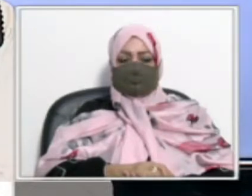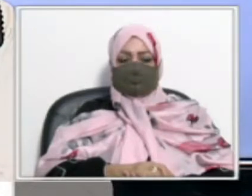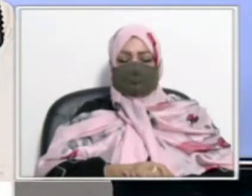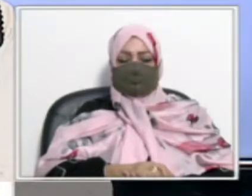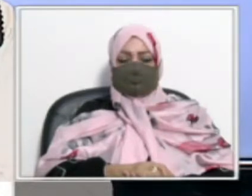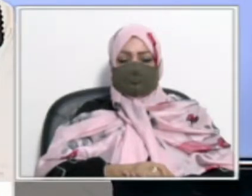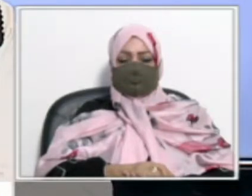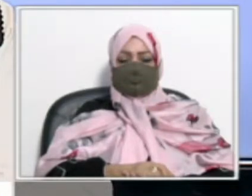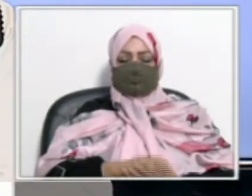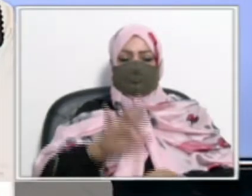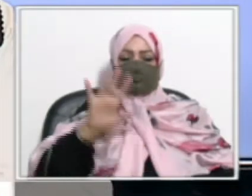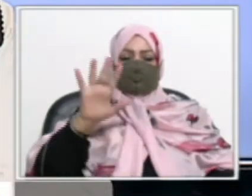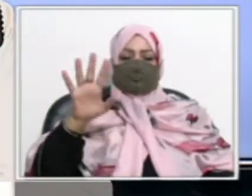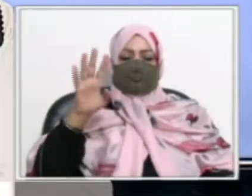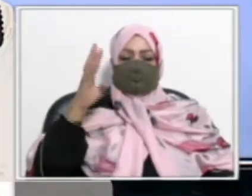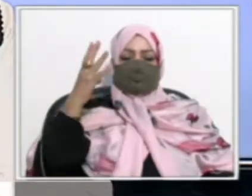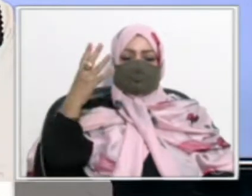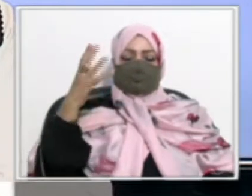30,700.